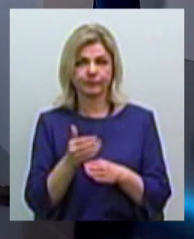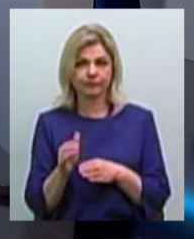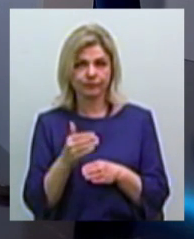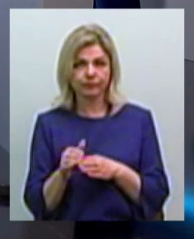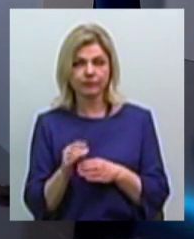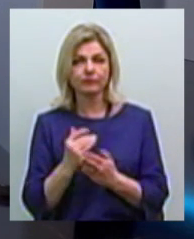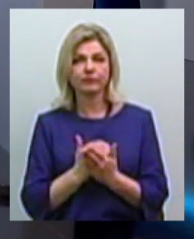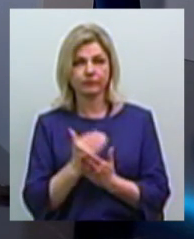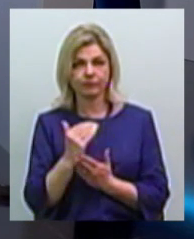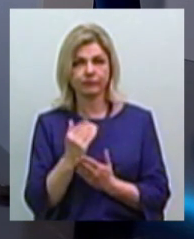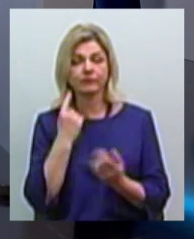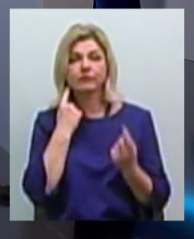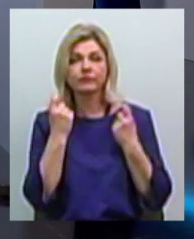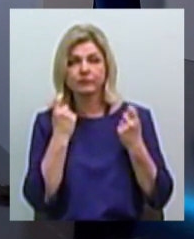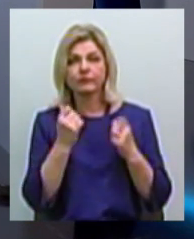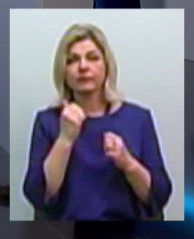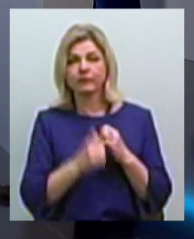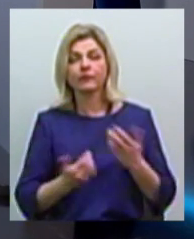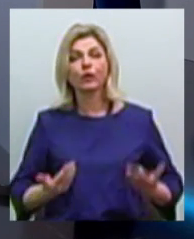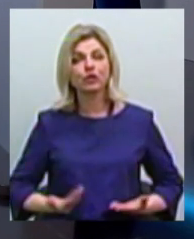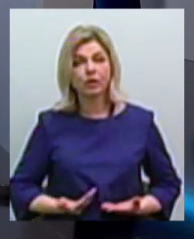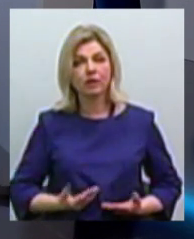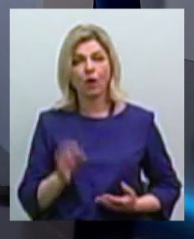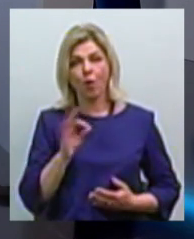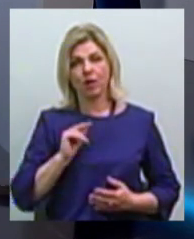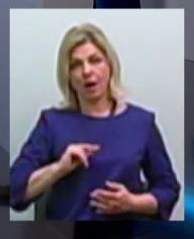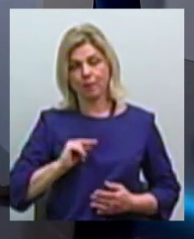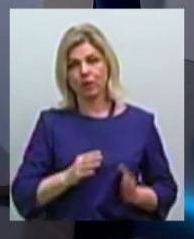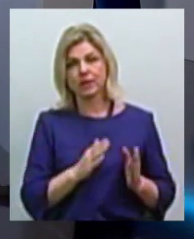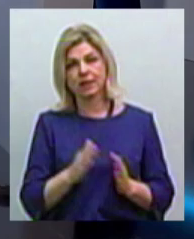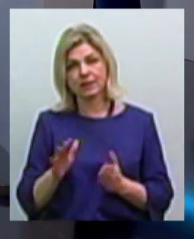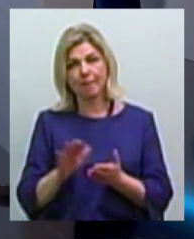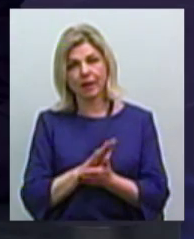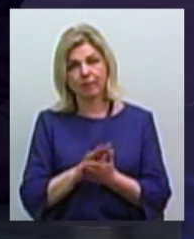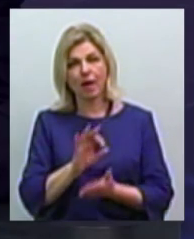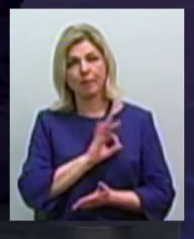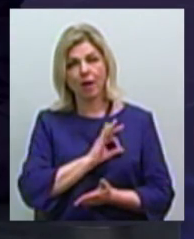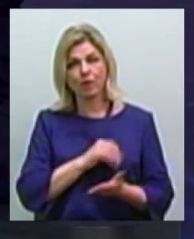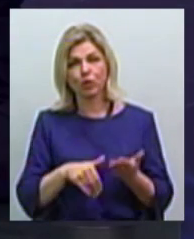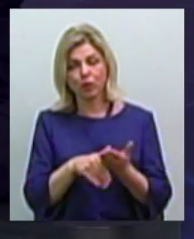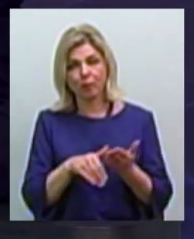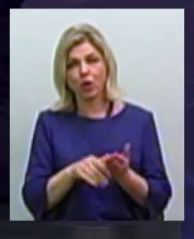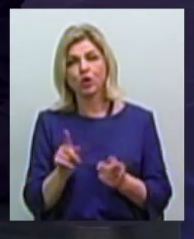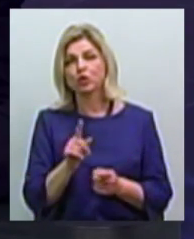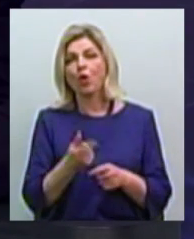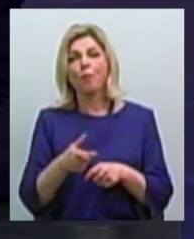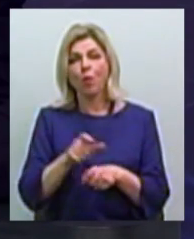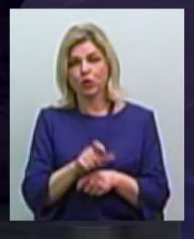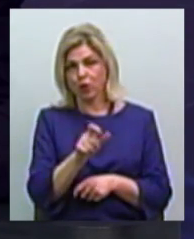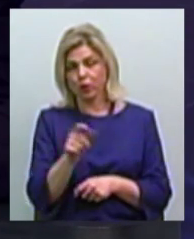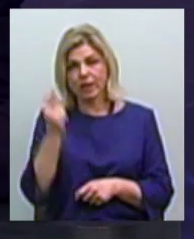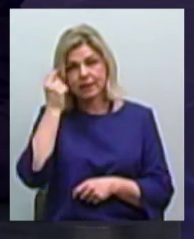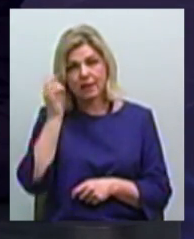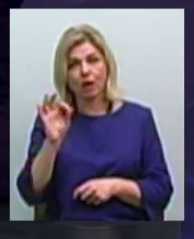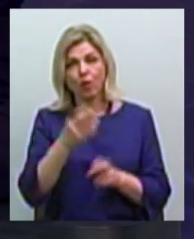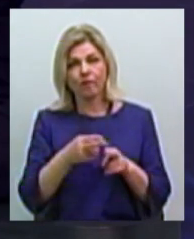але підвищення поінформованості кожного мешканця щодо роботи як системи безоплатної правової допомоги, щоб якомога більше людей знали про це, і про